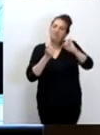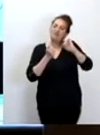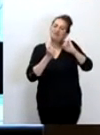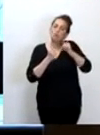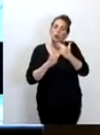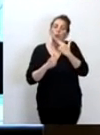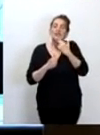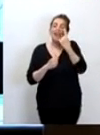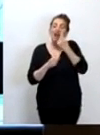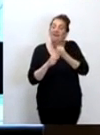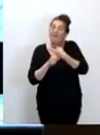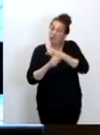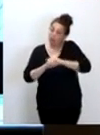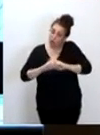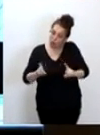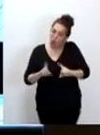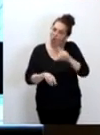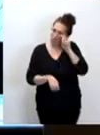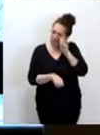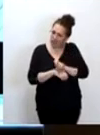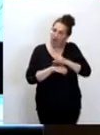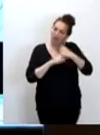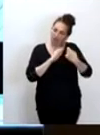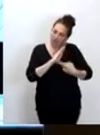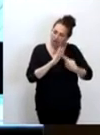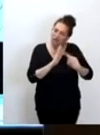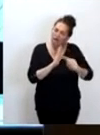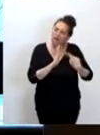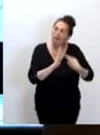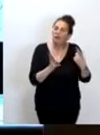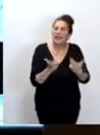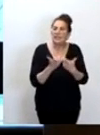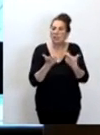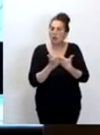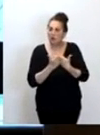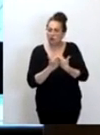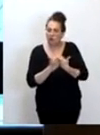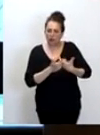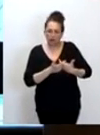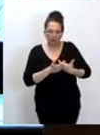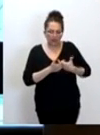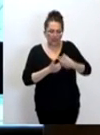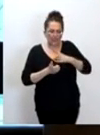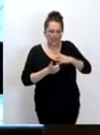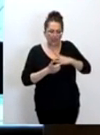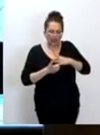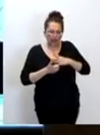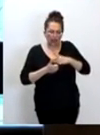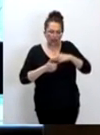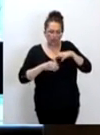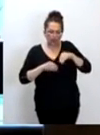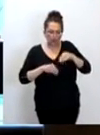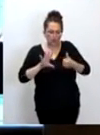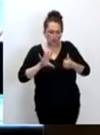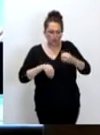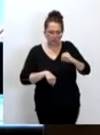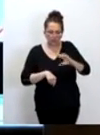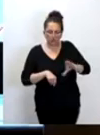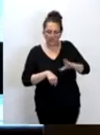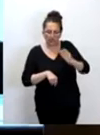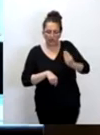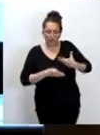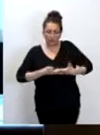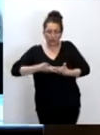mettra en place les couches lavables pour les 60 berceaux de la crèche. Donc c'est une démarche zéro